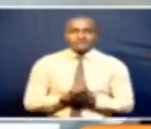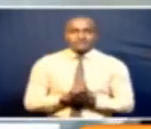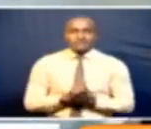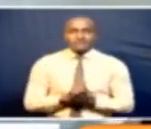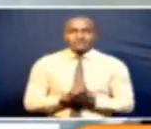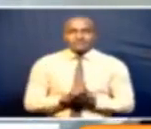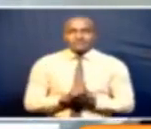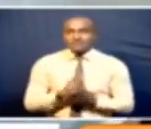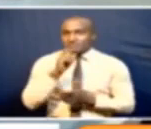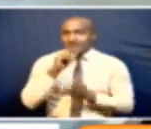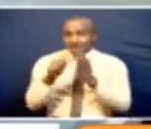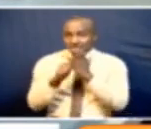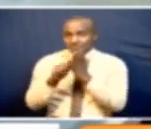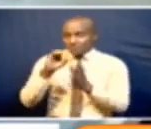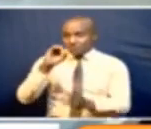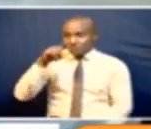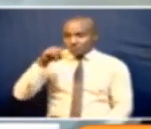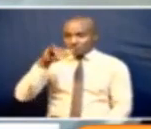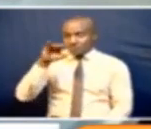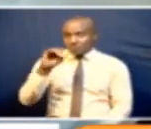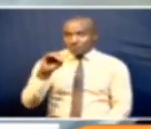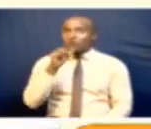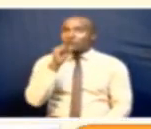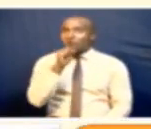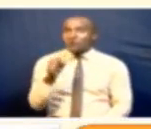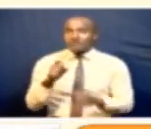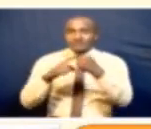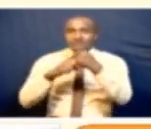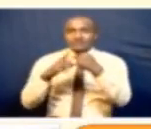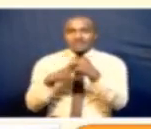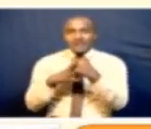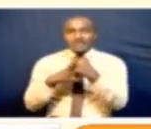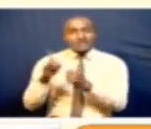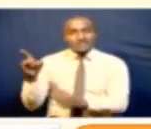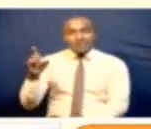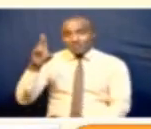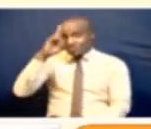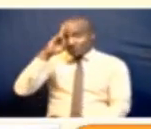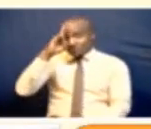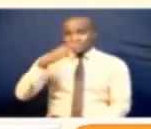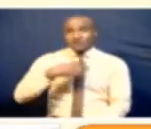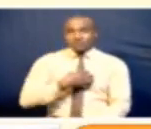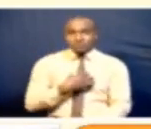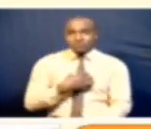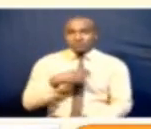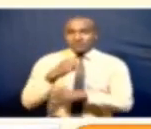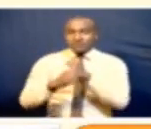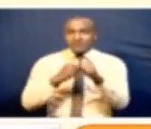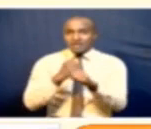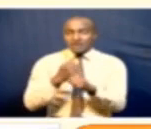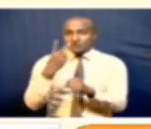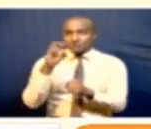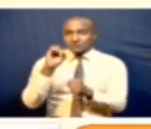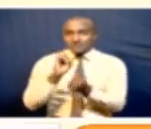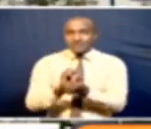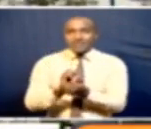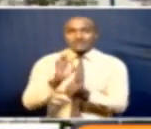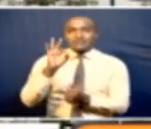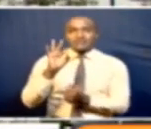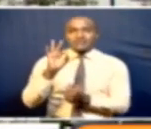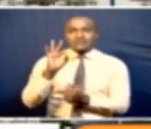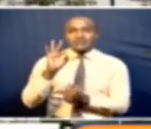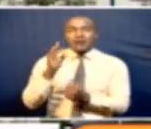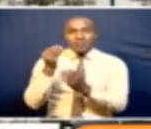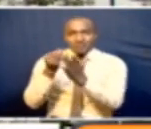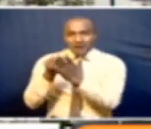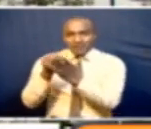Mzee Francis Opio ana umri wa miaka 69. Ni afisa wa polisi aliyestaafu mwaka 2013. Kutokana na akiba yake ya